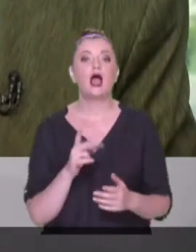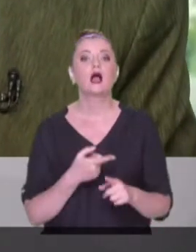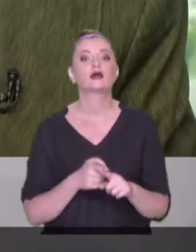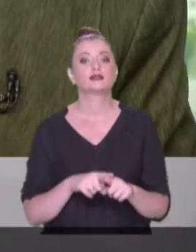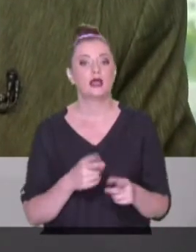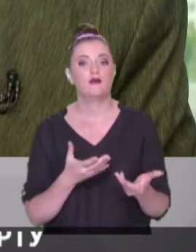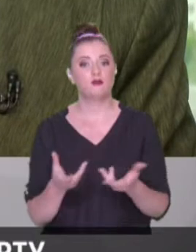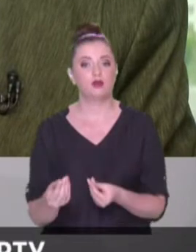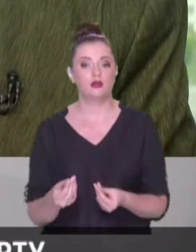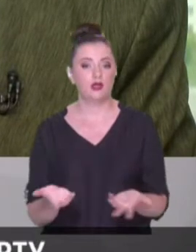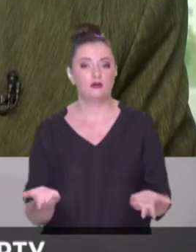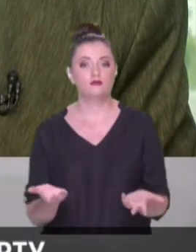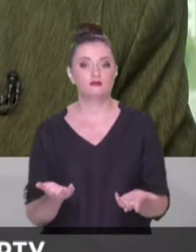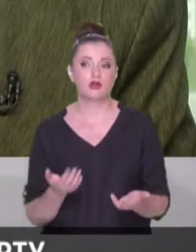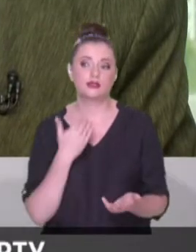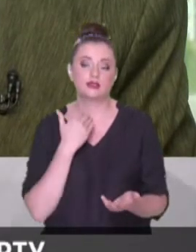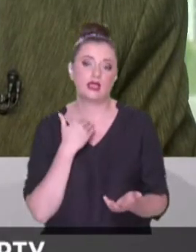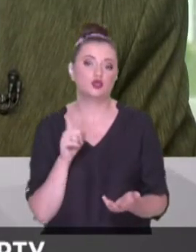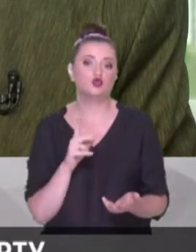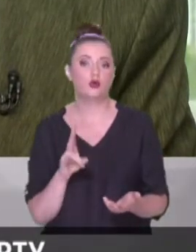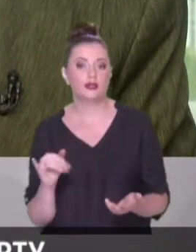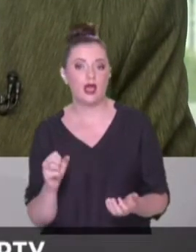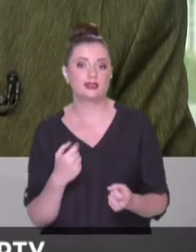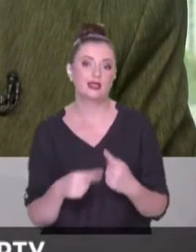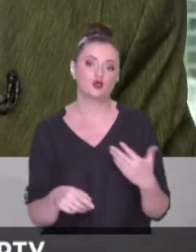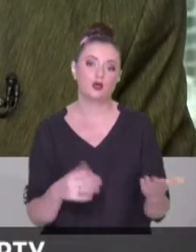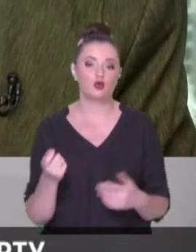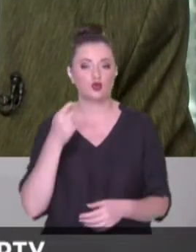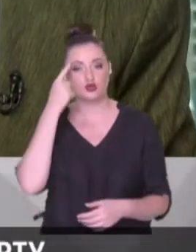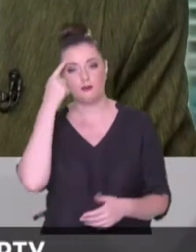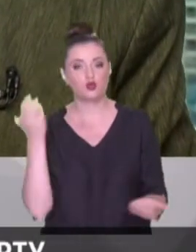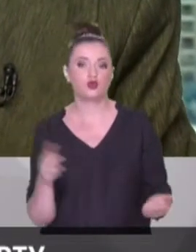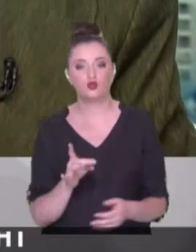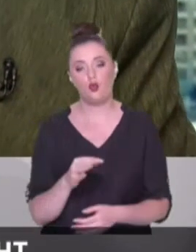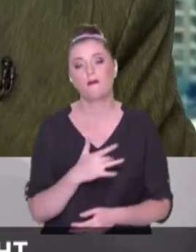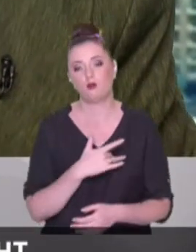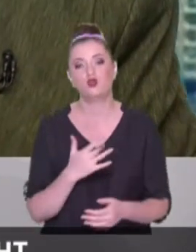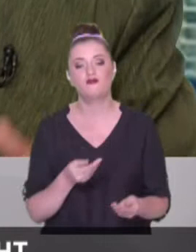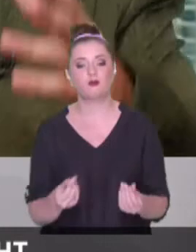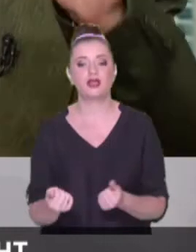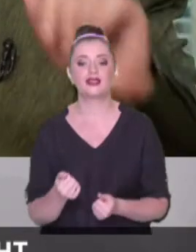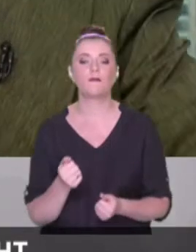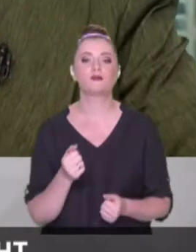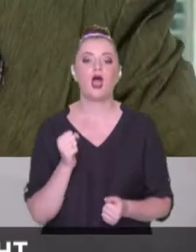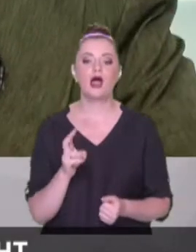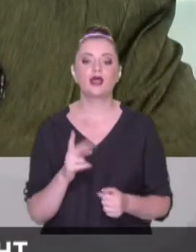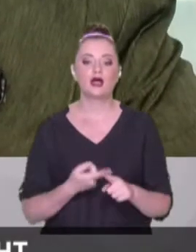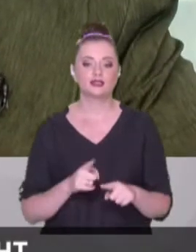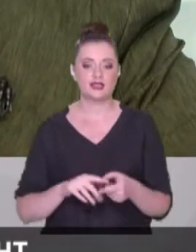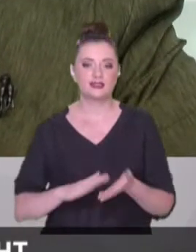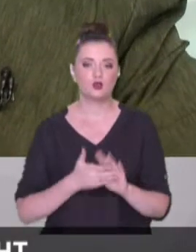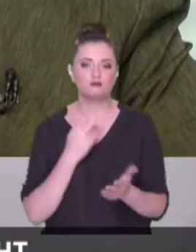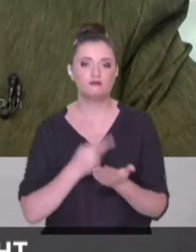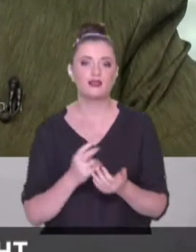Ну, з однієї сторони здається, що ніяк. А з іншої сторони, якщо трохи подумати, то, мабуть, вплине. Добре, а як тоді вся ця ситуація відобразиться